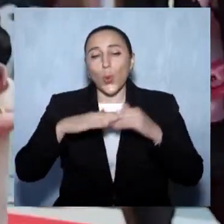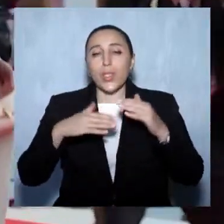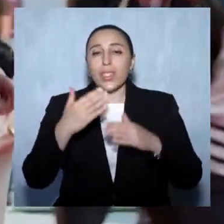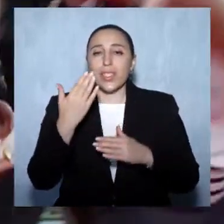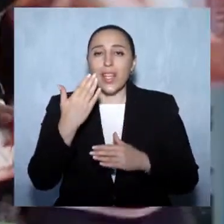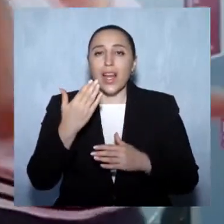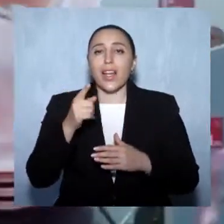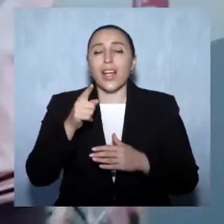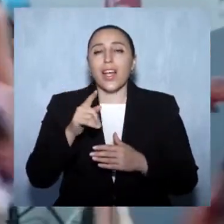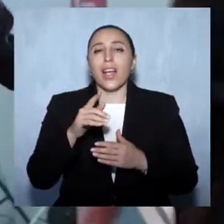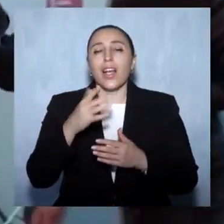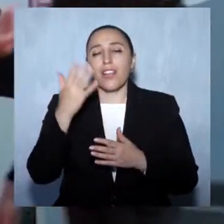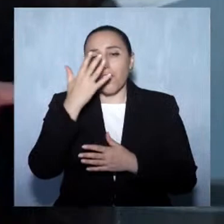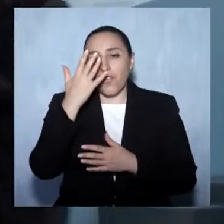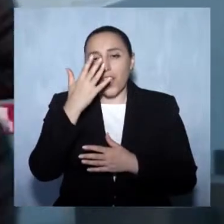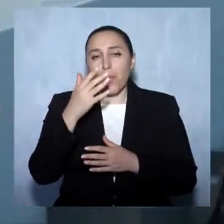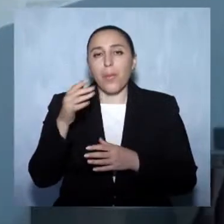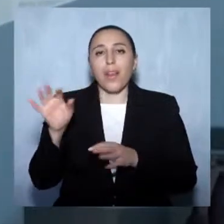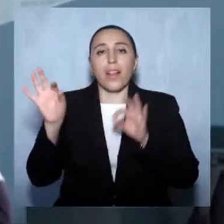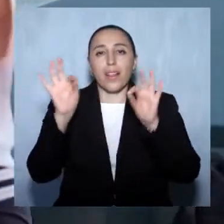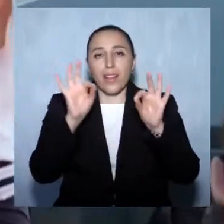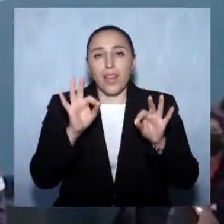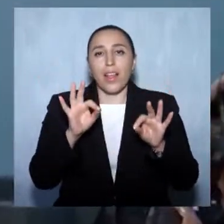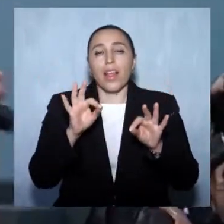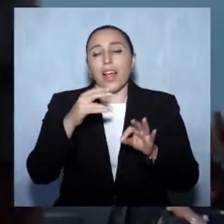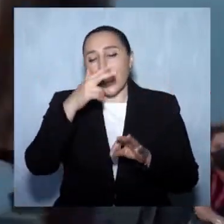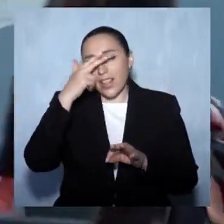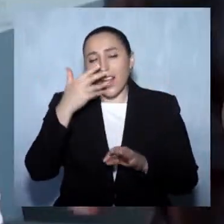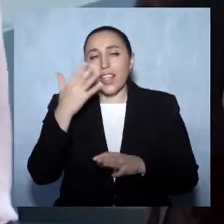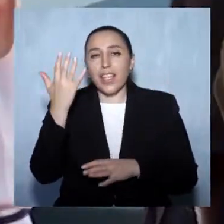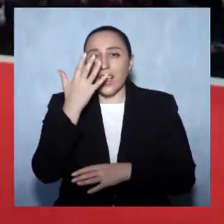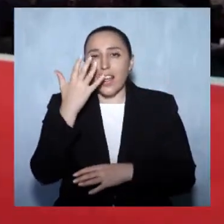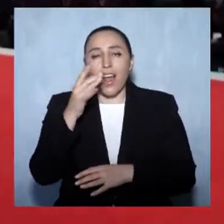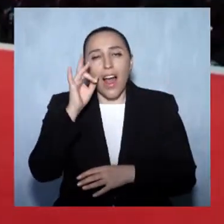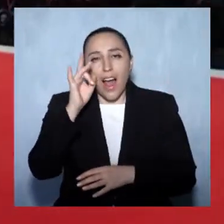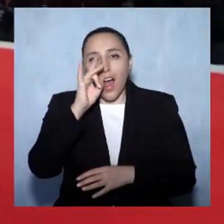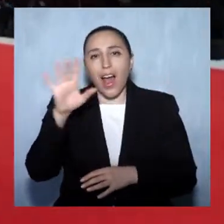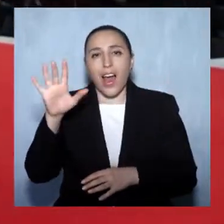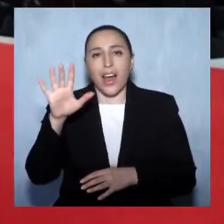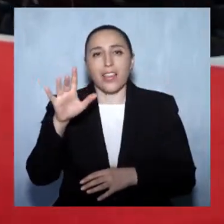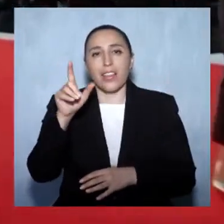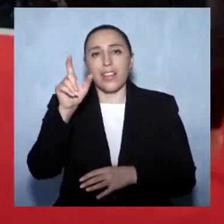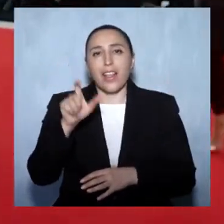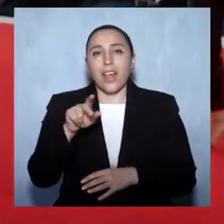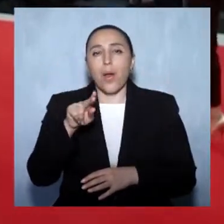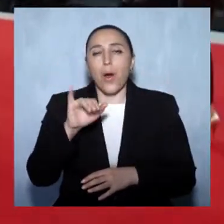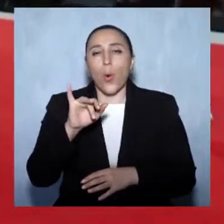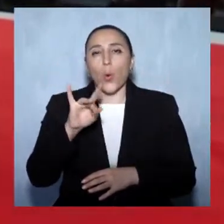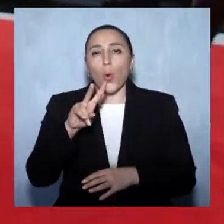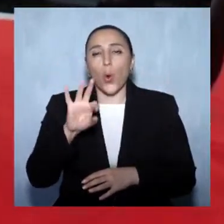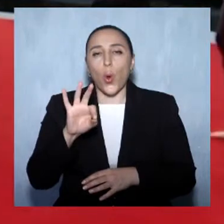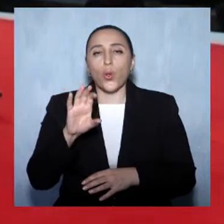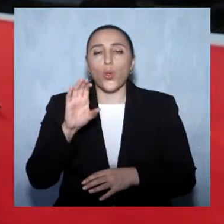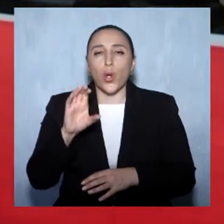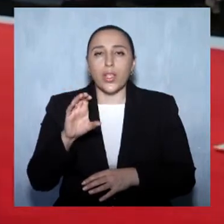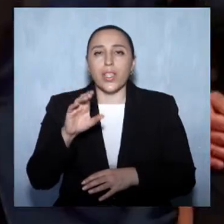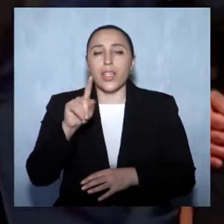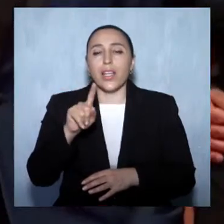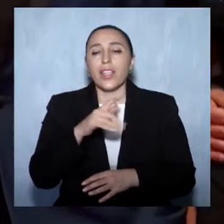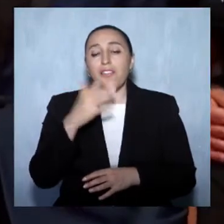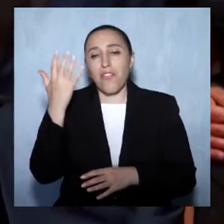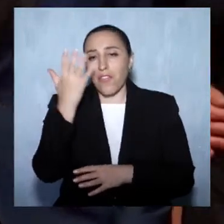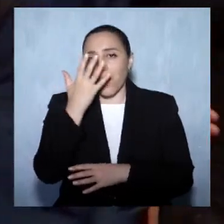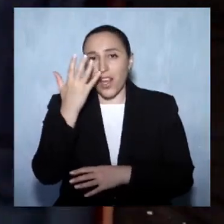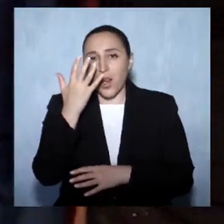է ներկայացրել ժամանակակից իտալական կինեմատոգրաֆի ամենահայտնի ներկայացուցիչներից մեկը Պաոլո Սորենտինոն։ Ինքնակենսագրական